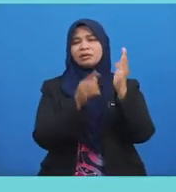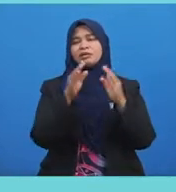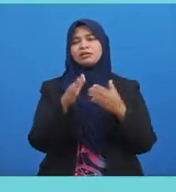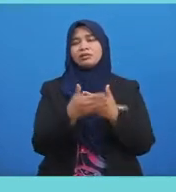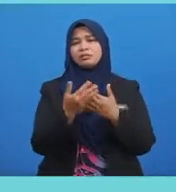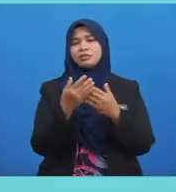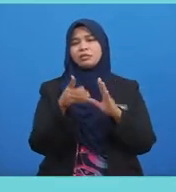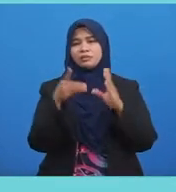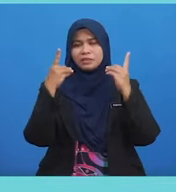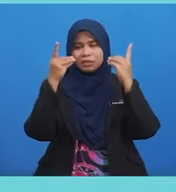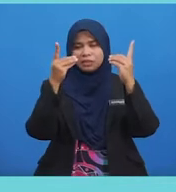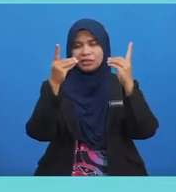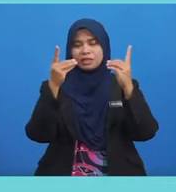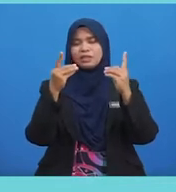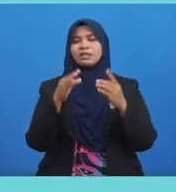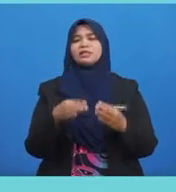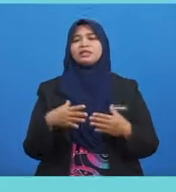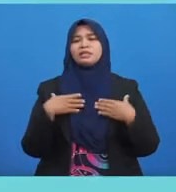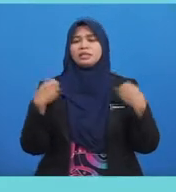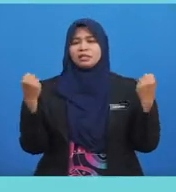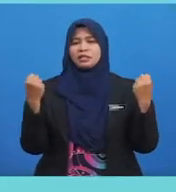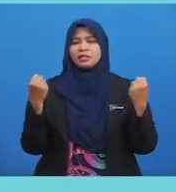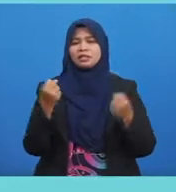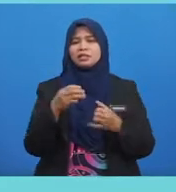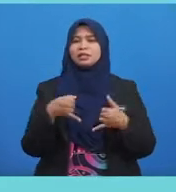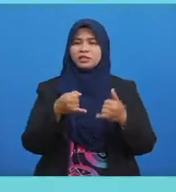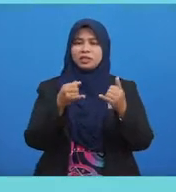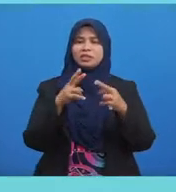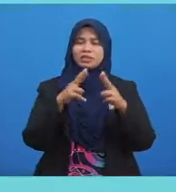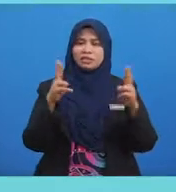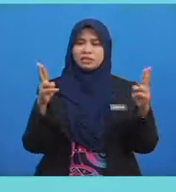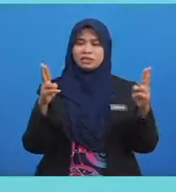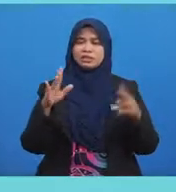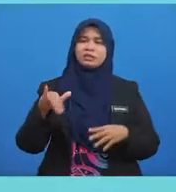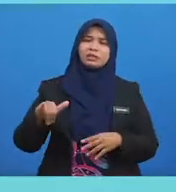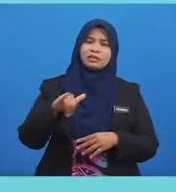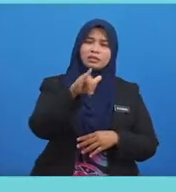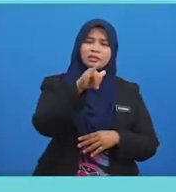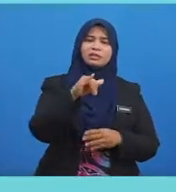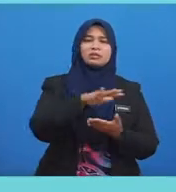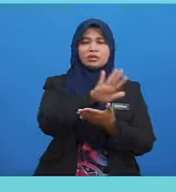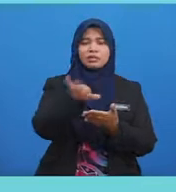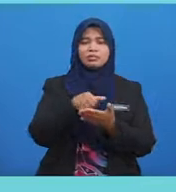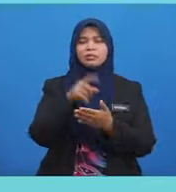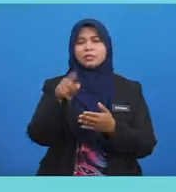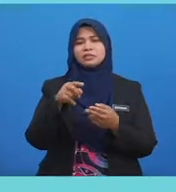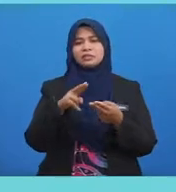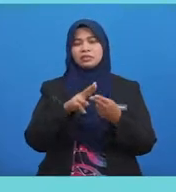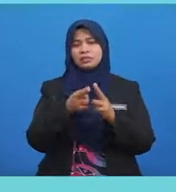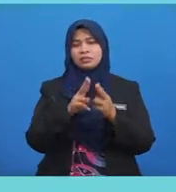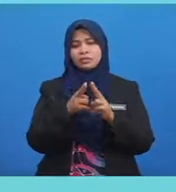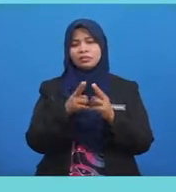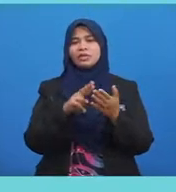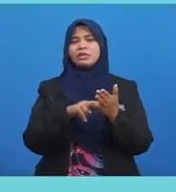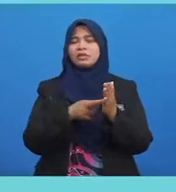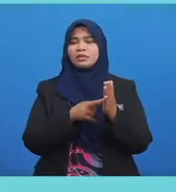kemudahan pendidikan dan kemudahan kesihatan serta jalan raya dan lapangan terbang perlu diperbaiki